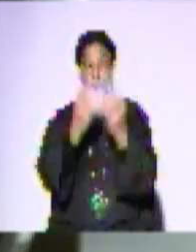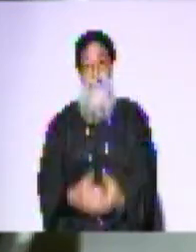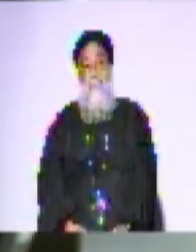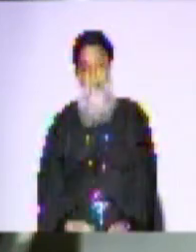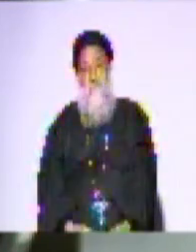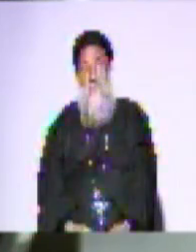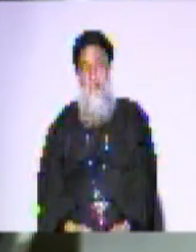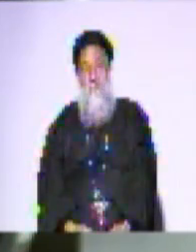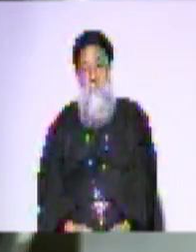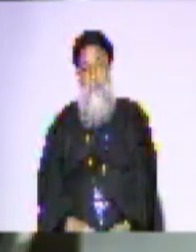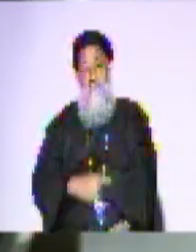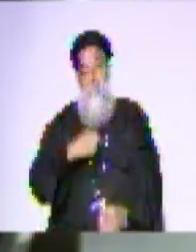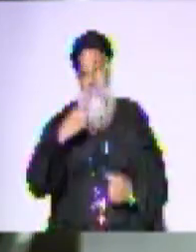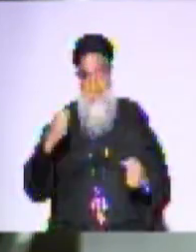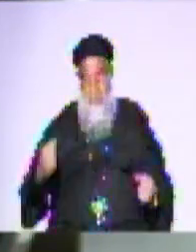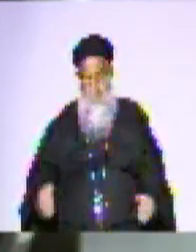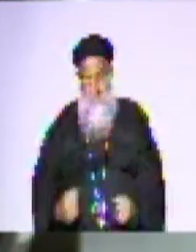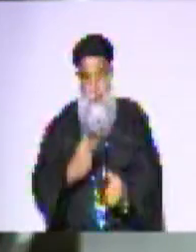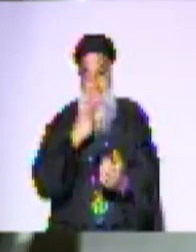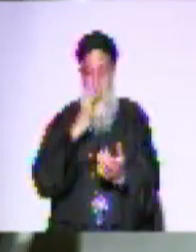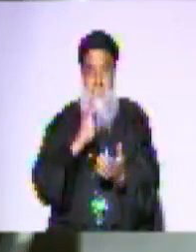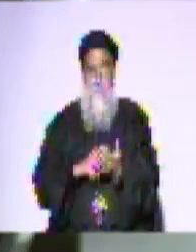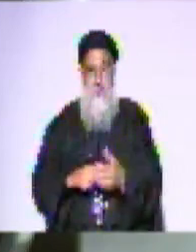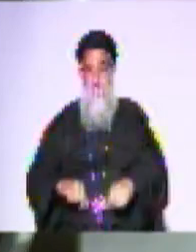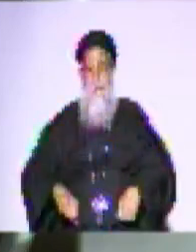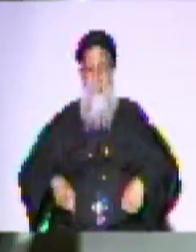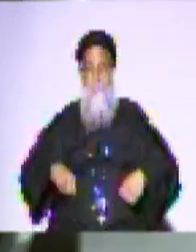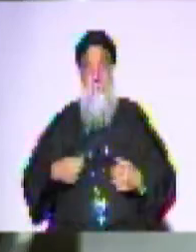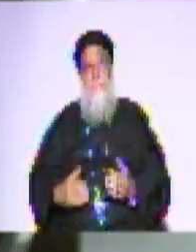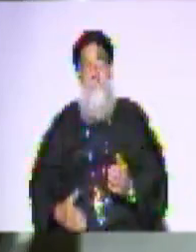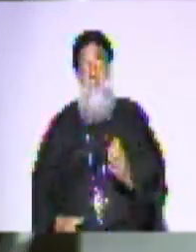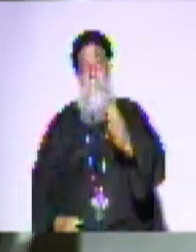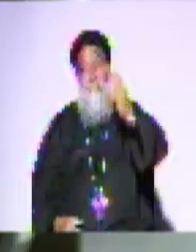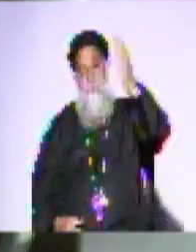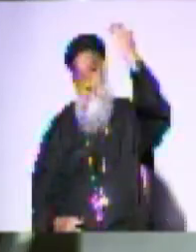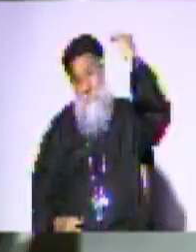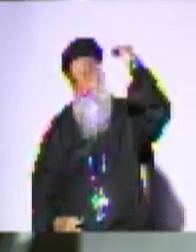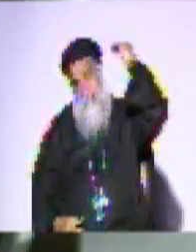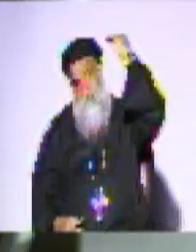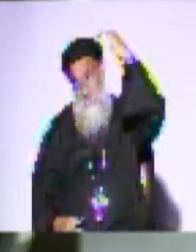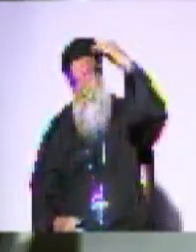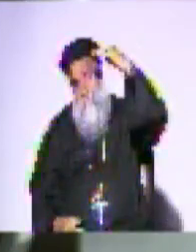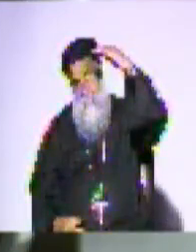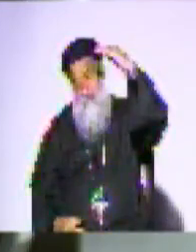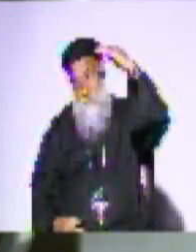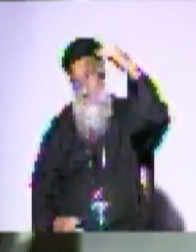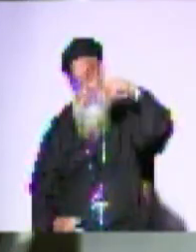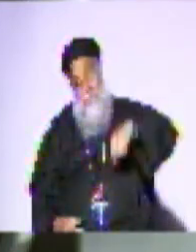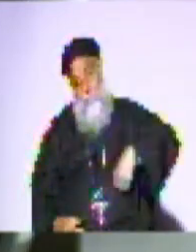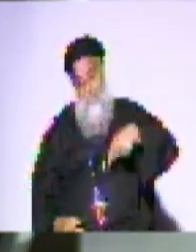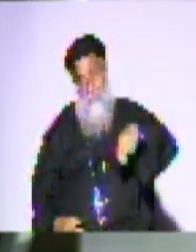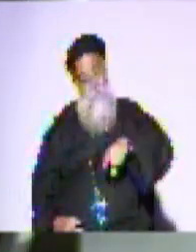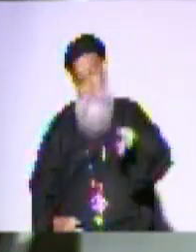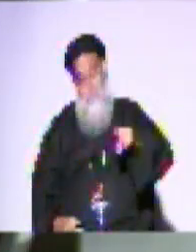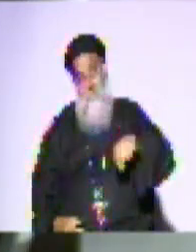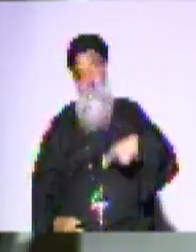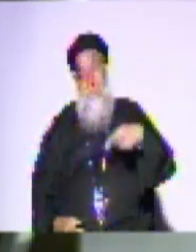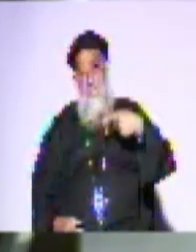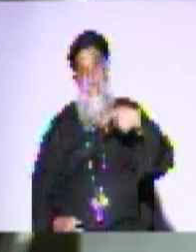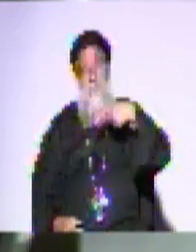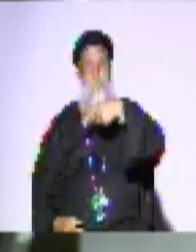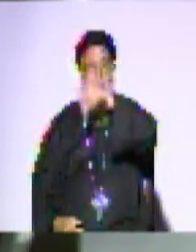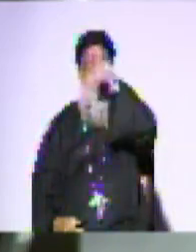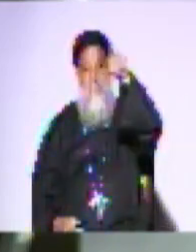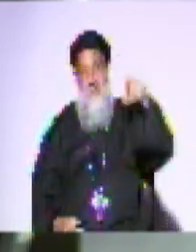فتدي إمكانية استحقاق الحياة الأبدية مش الحياة الحاضرة. أيوة. إنه يبقى